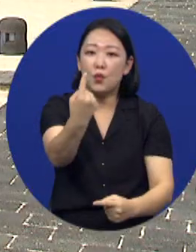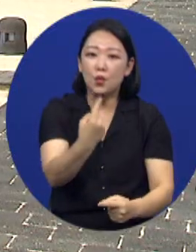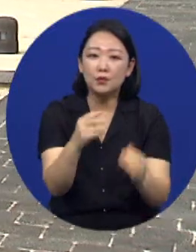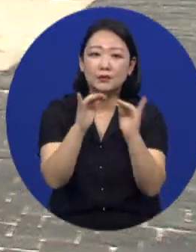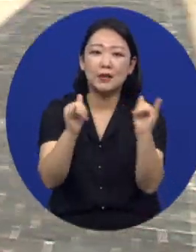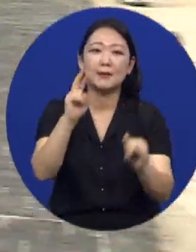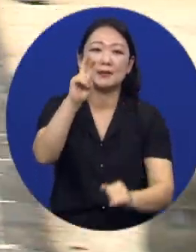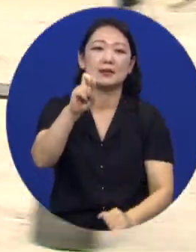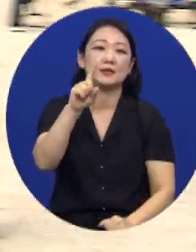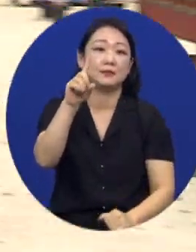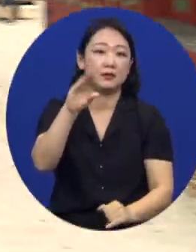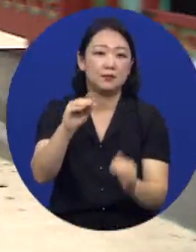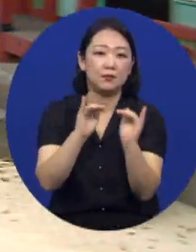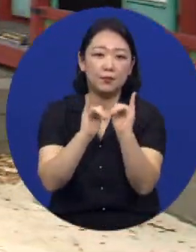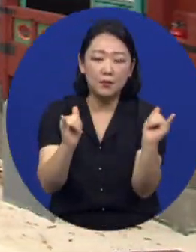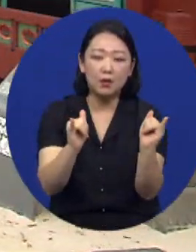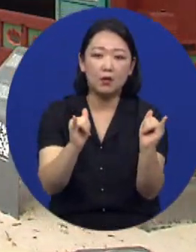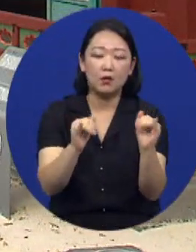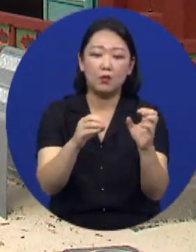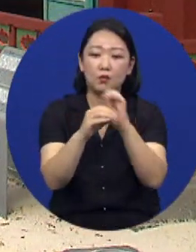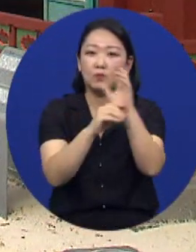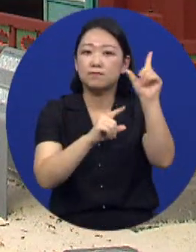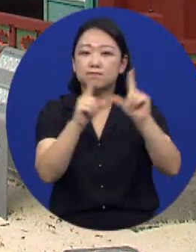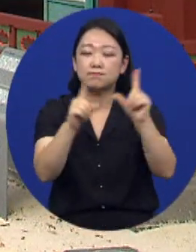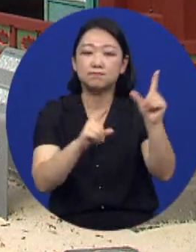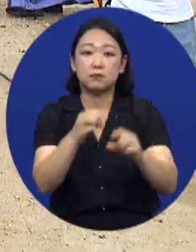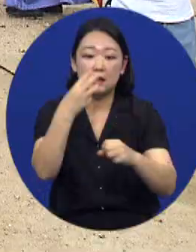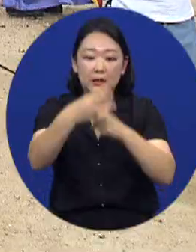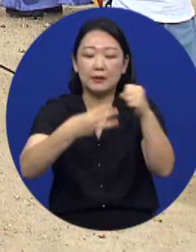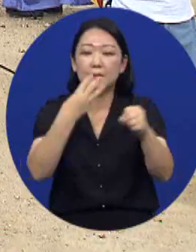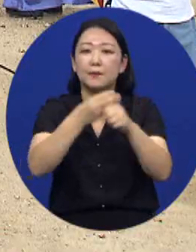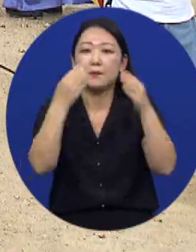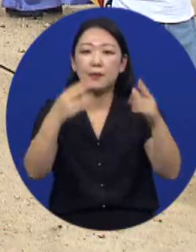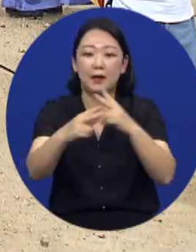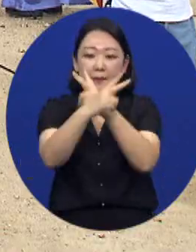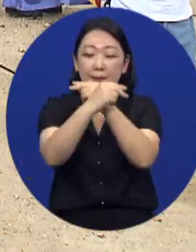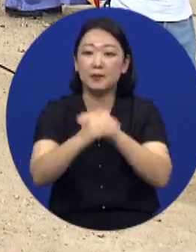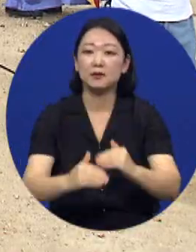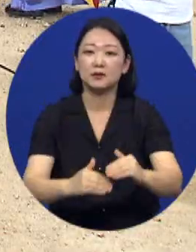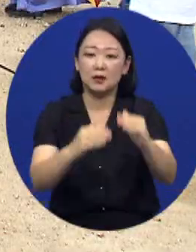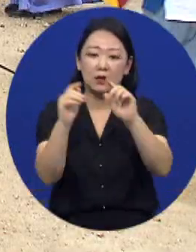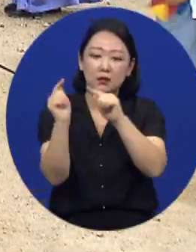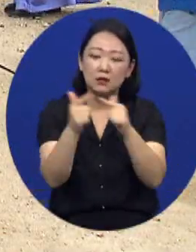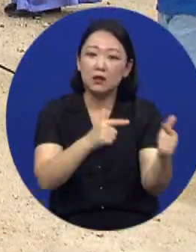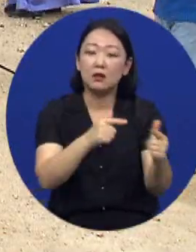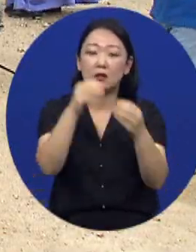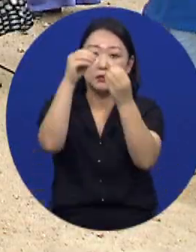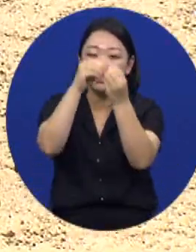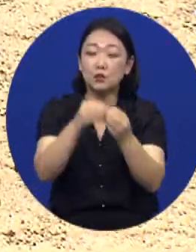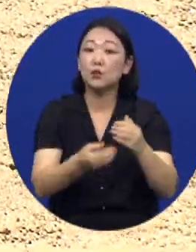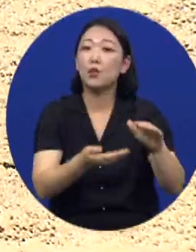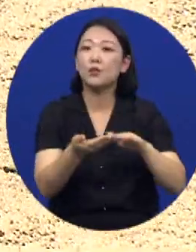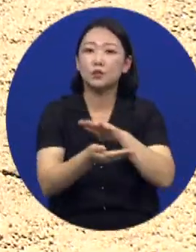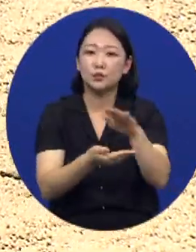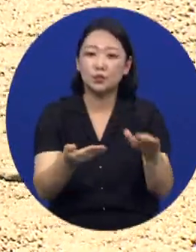명. 코로나19 사태로 3년 동안 비대면으로 진행됐던 다양한 전통놀이